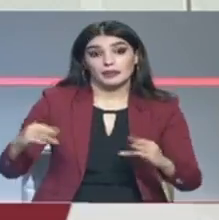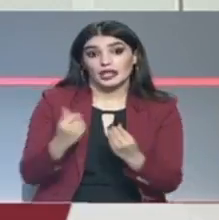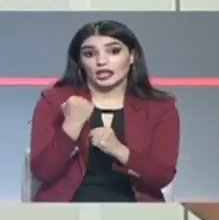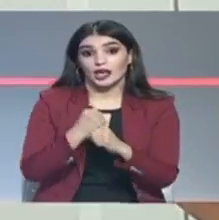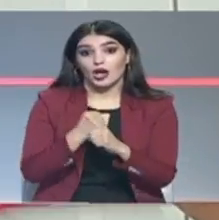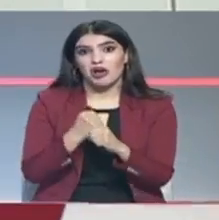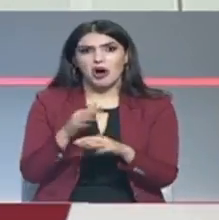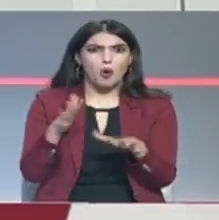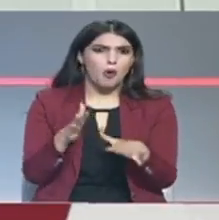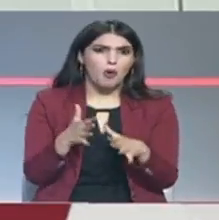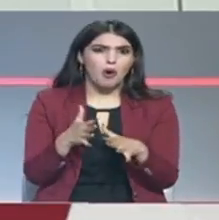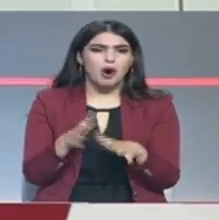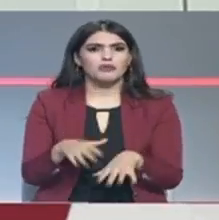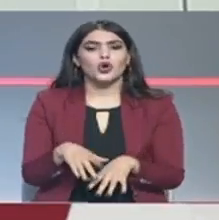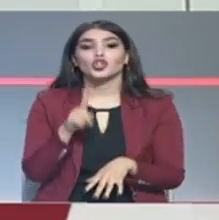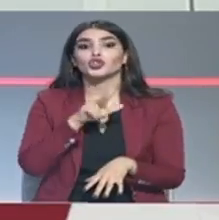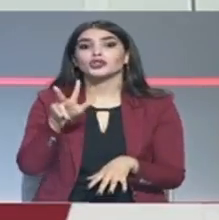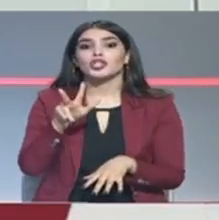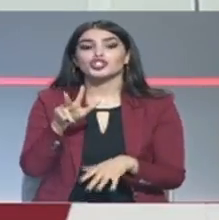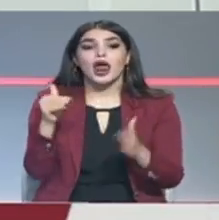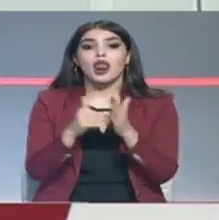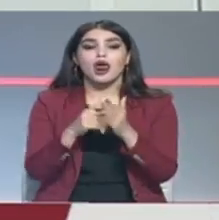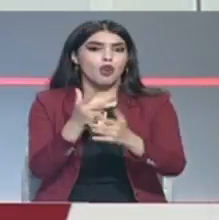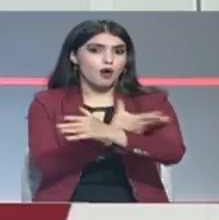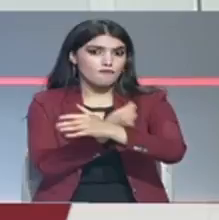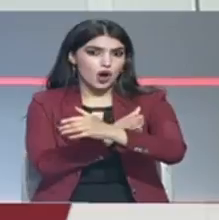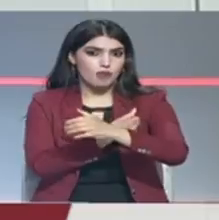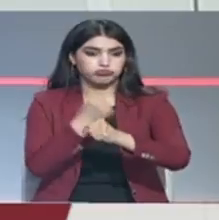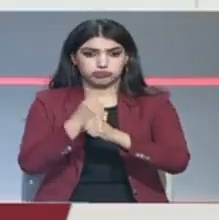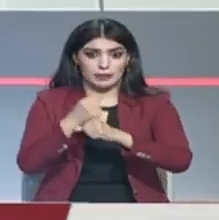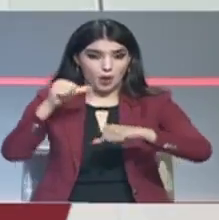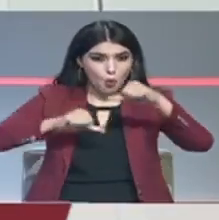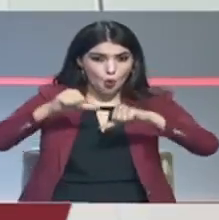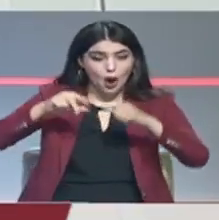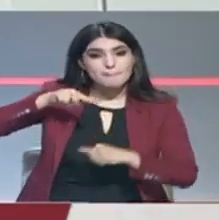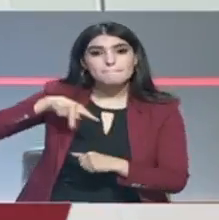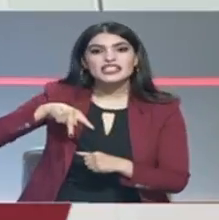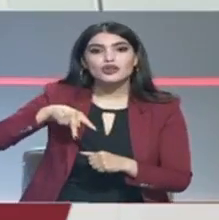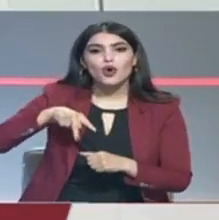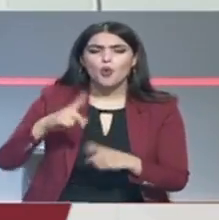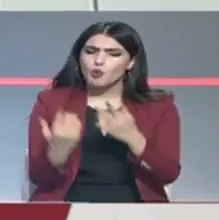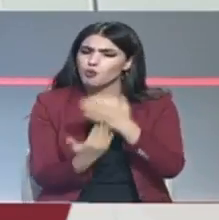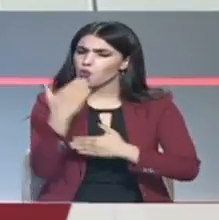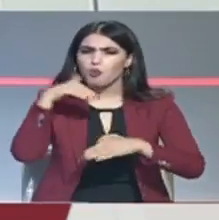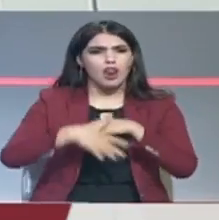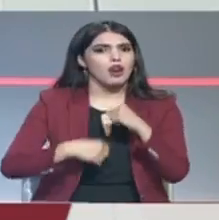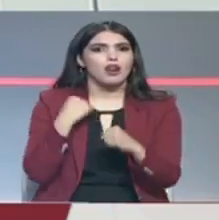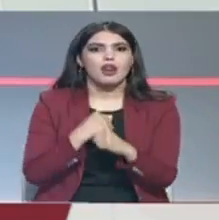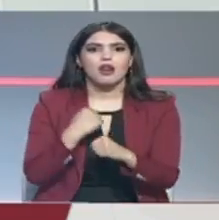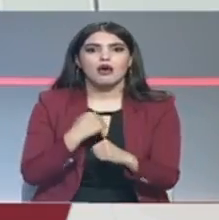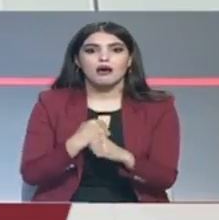توصلنا معنا هاتفيه مع قد مناسب حوالي اه